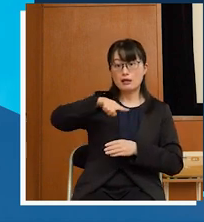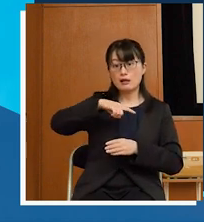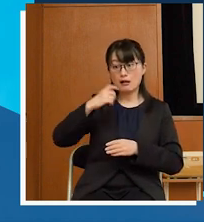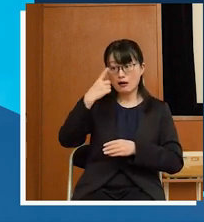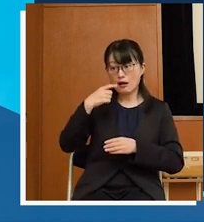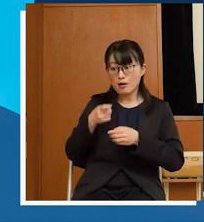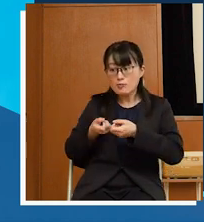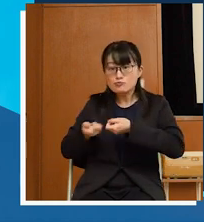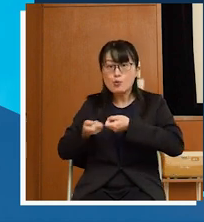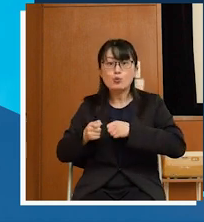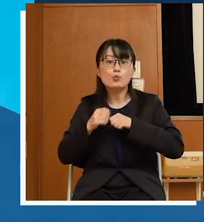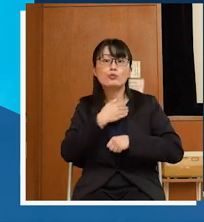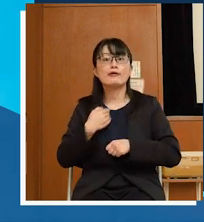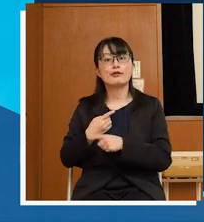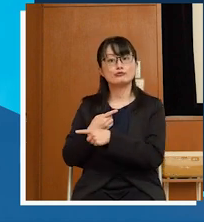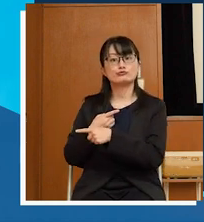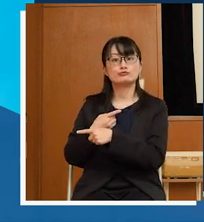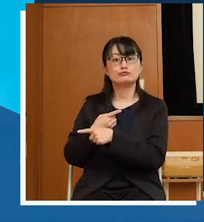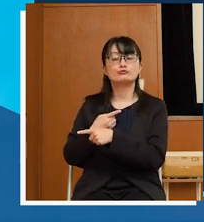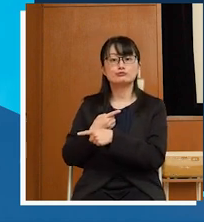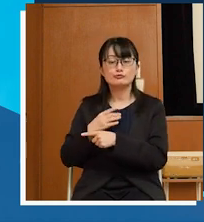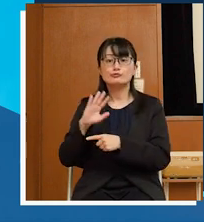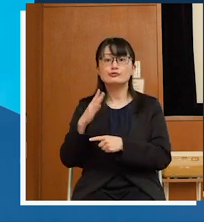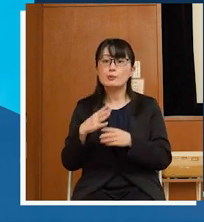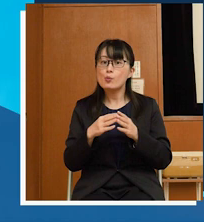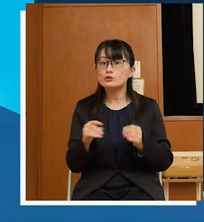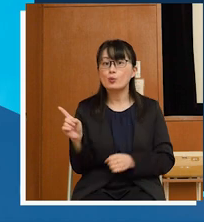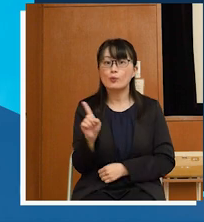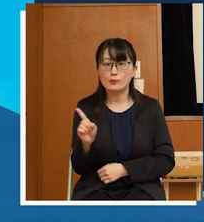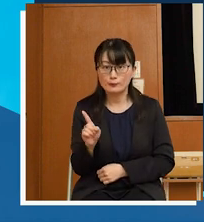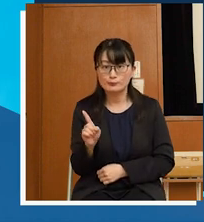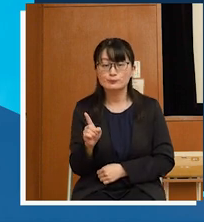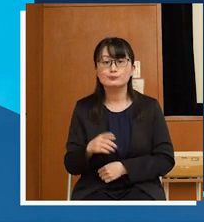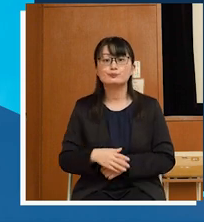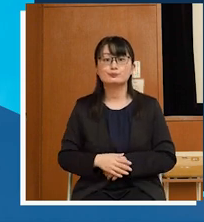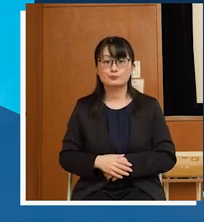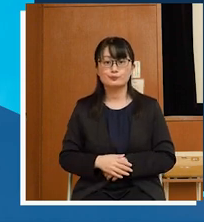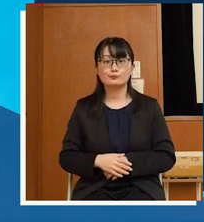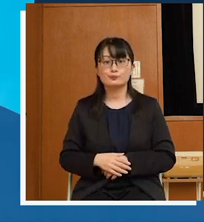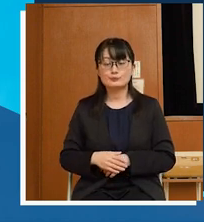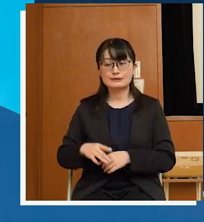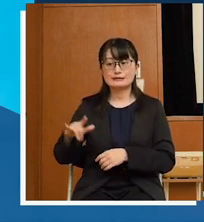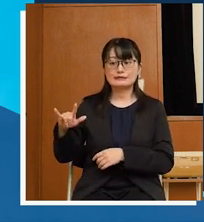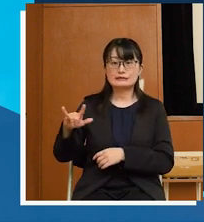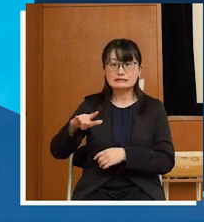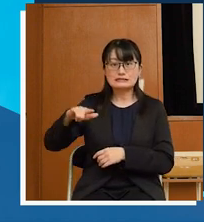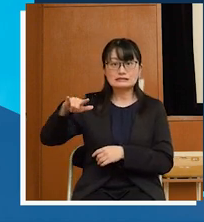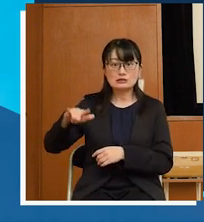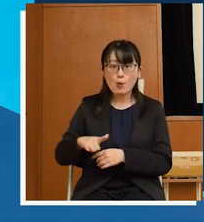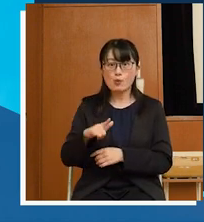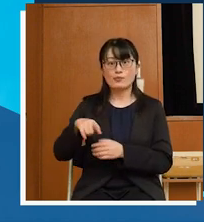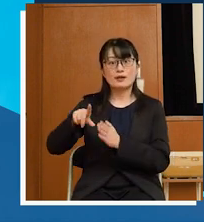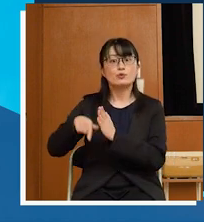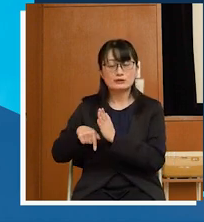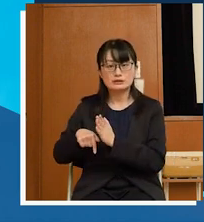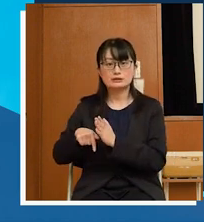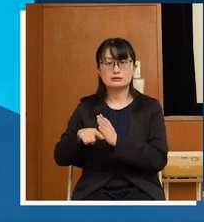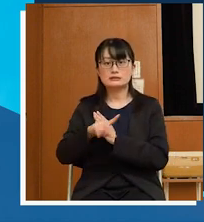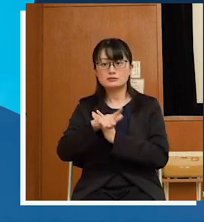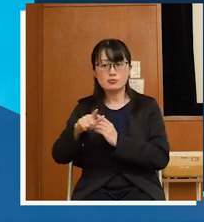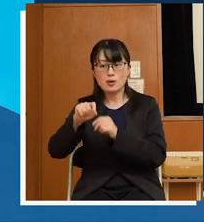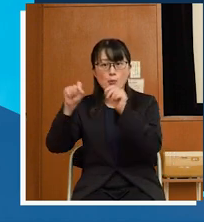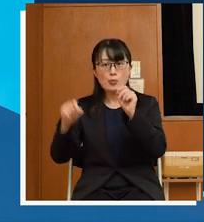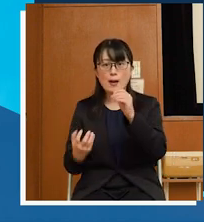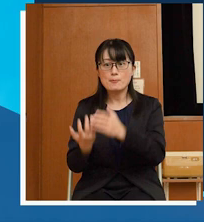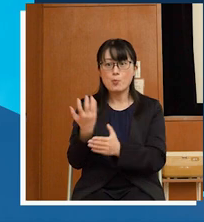法も管理権も訓練演習や航空記事故についても全て米軍任せです国内法が